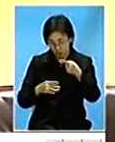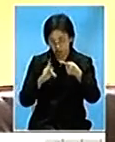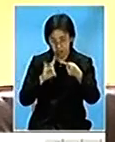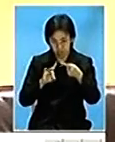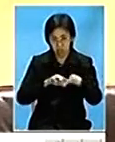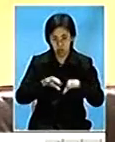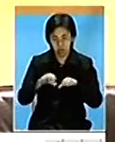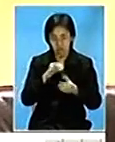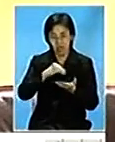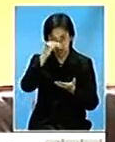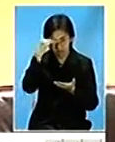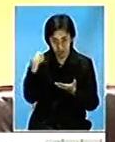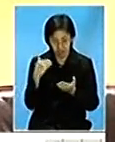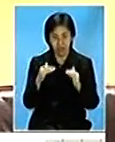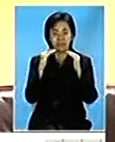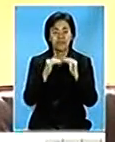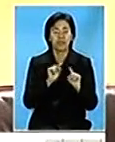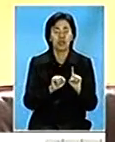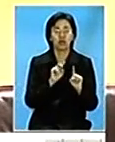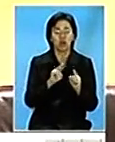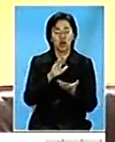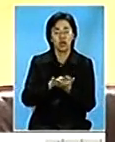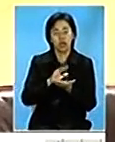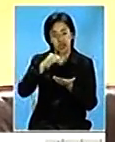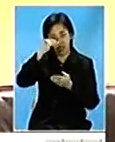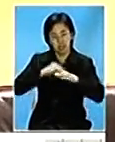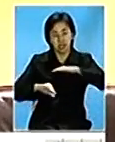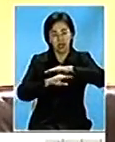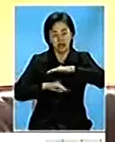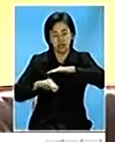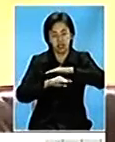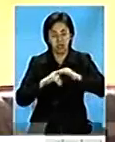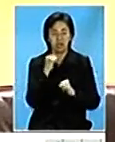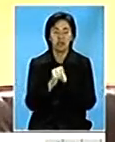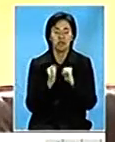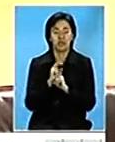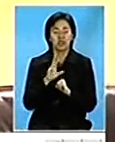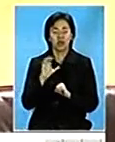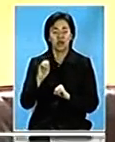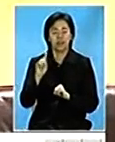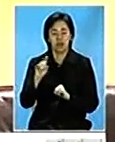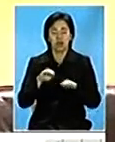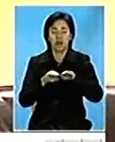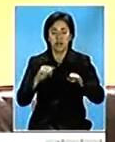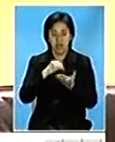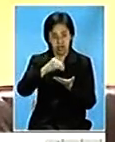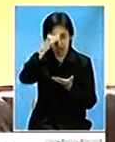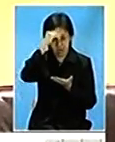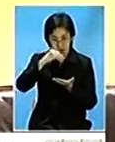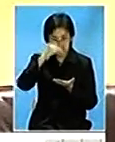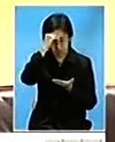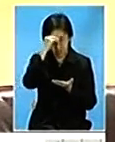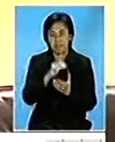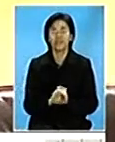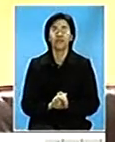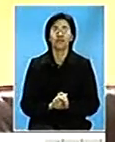วก็ 1.2 นั้นหลักสูตรแกนกลางการศึกษาขั้นพื้นฐานพุทธศักราช2551มีมาตรฐานการเรียนที่เป็นตัว